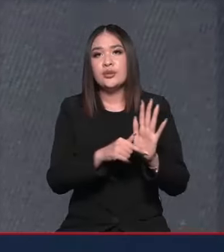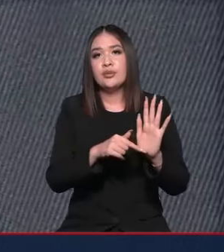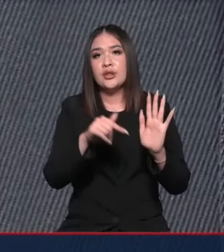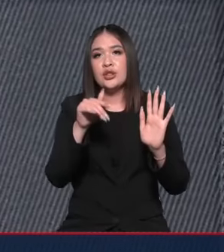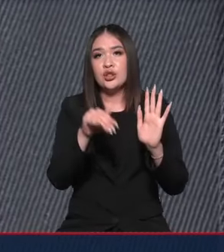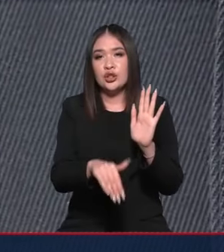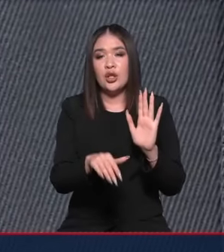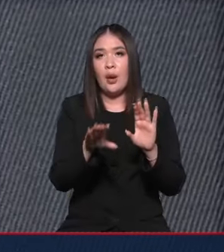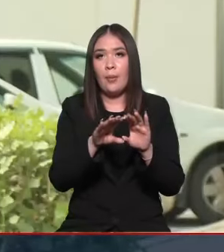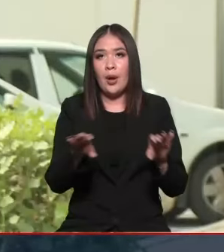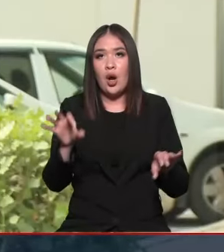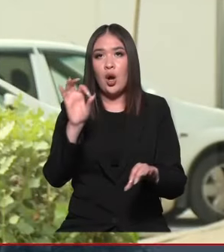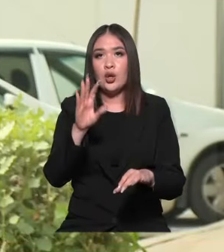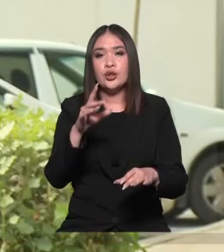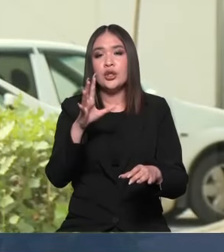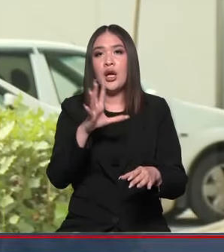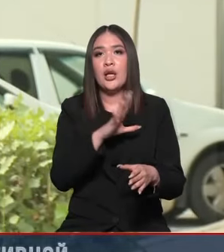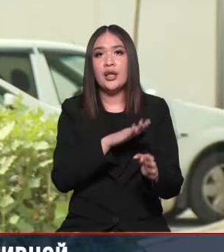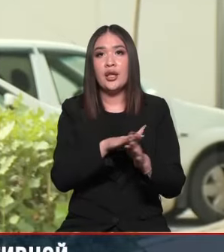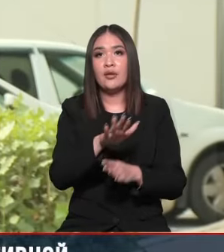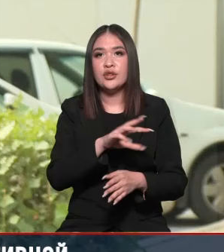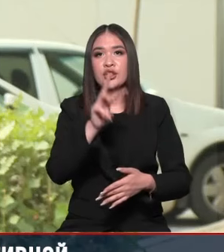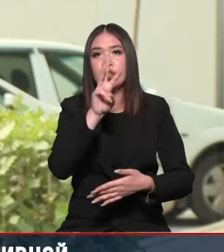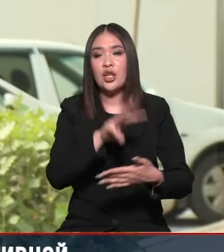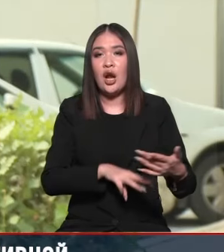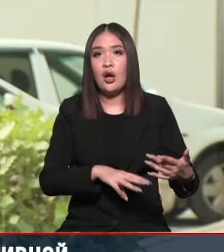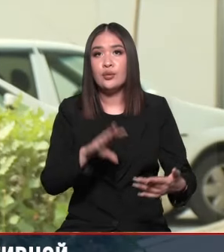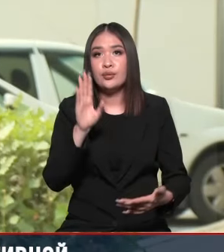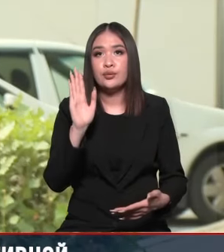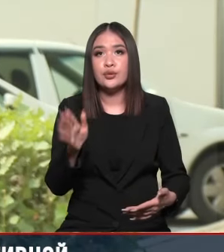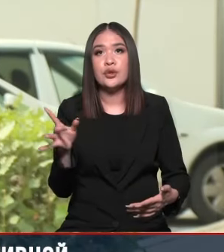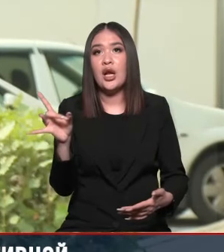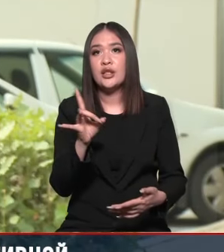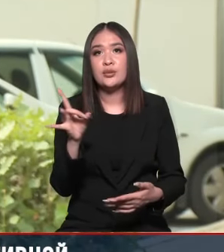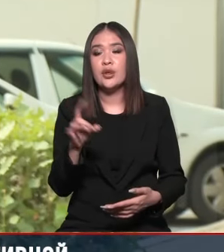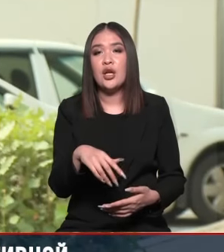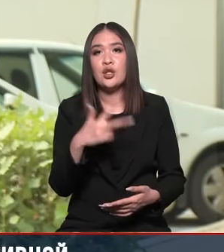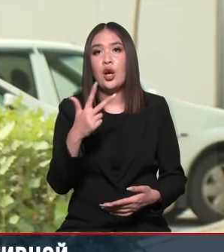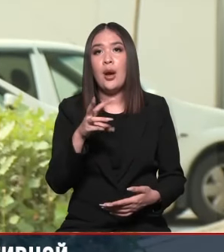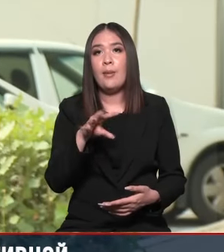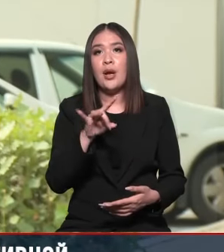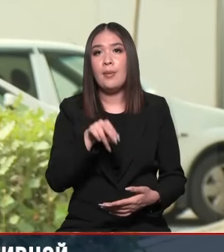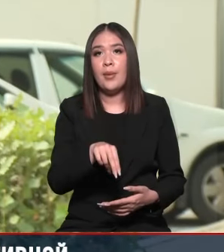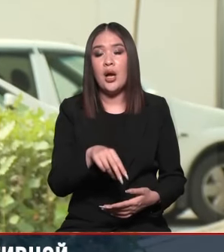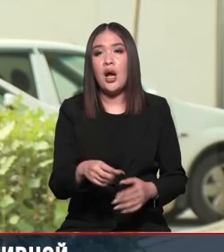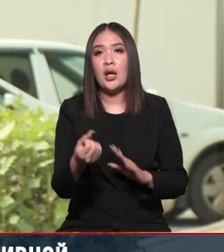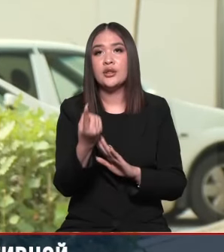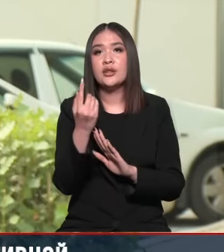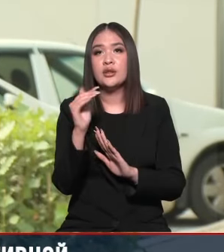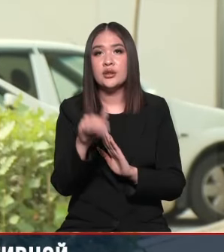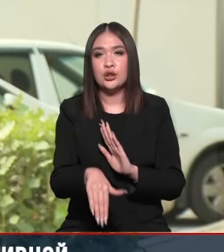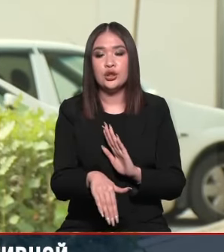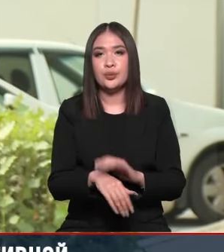парковочных мест. За уклонение от уплаты парковки штраф предусматривает в размере 3 МРП, то есть 11 076